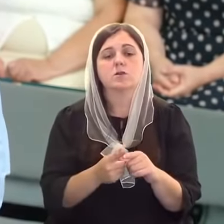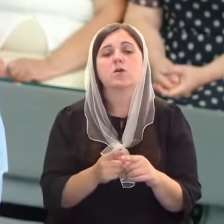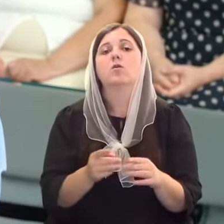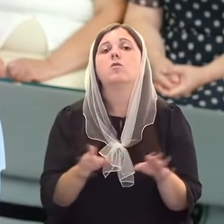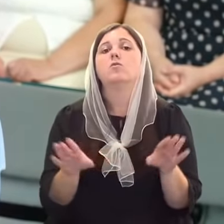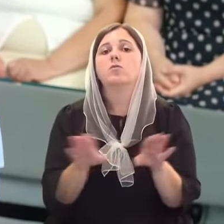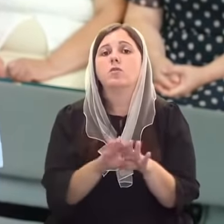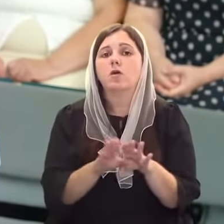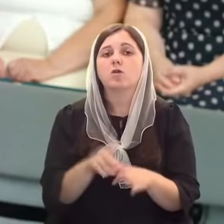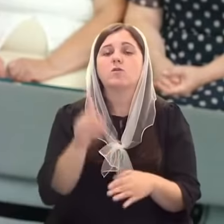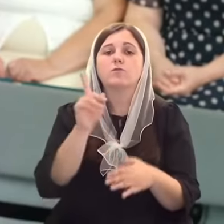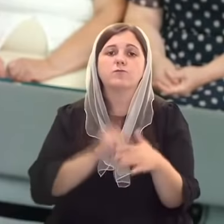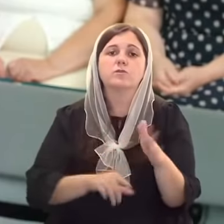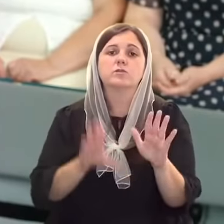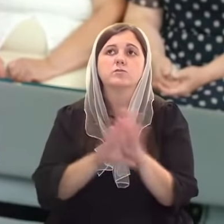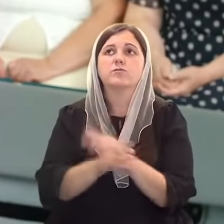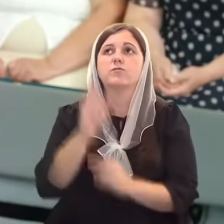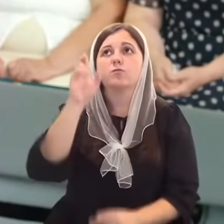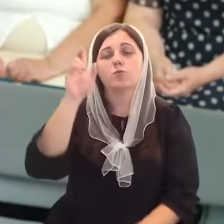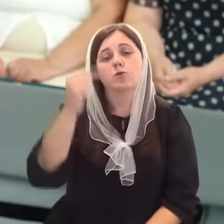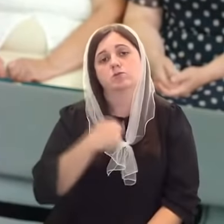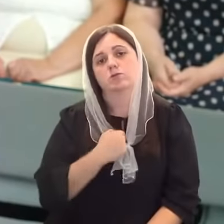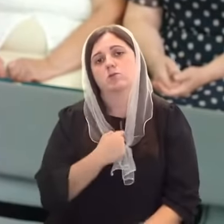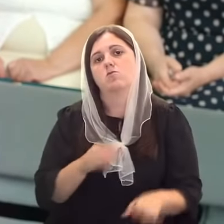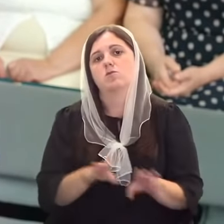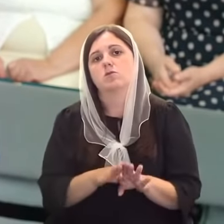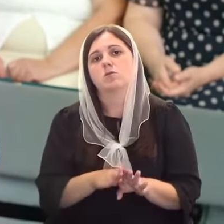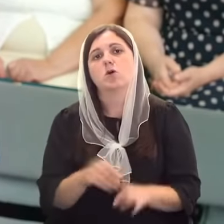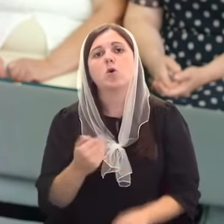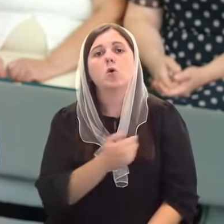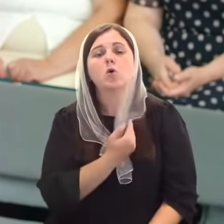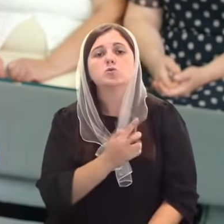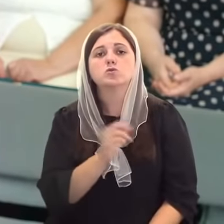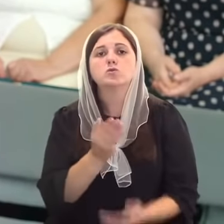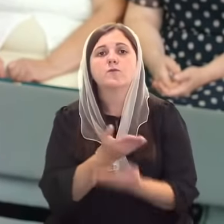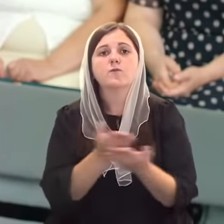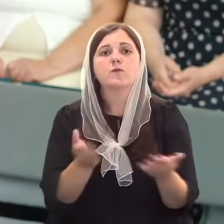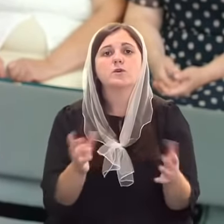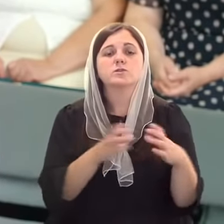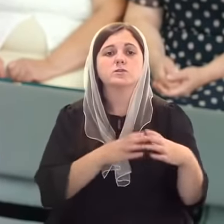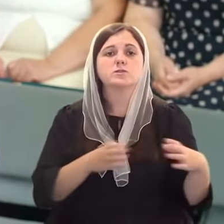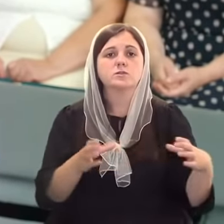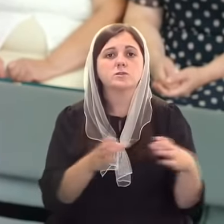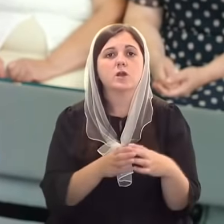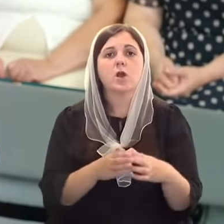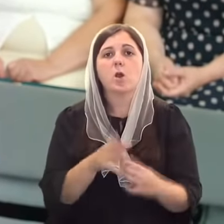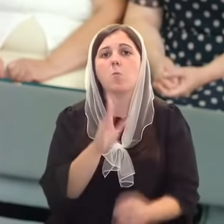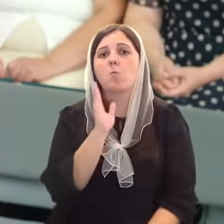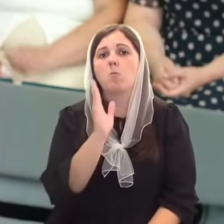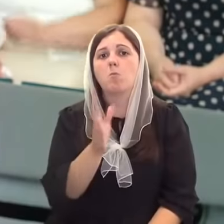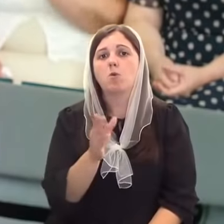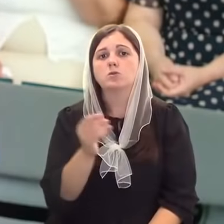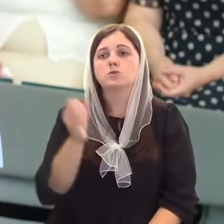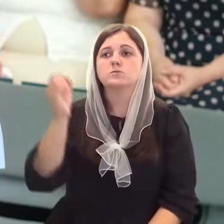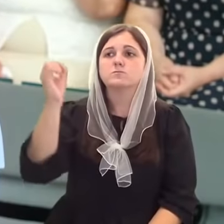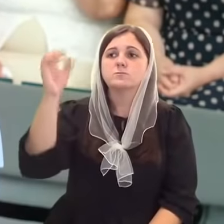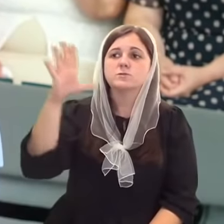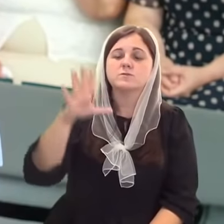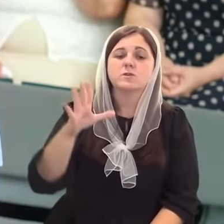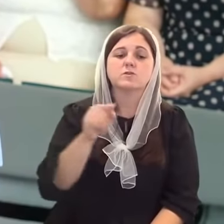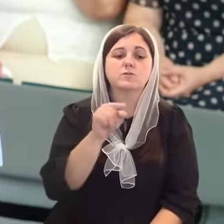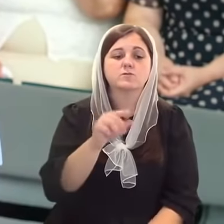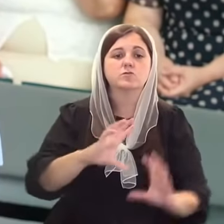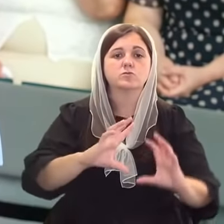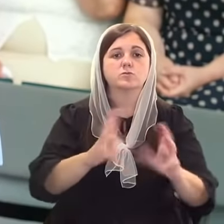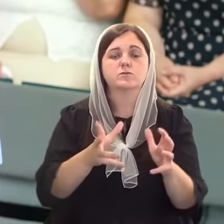уверовали в Бога, как уверовал я. Хочу, чтобы ваша церковь была светом в этом